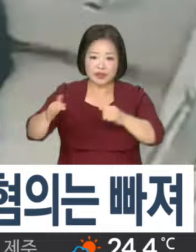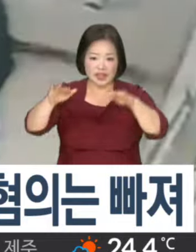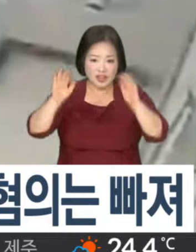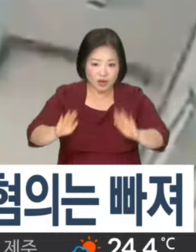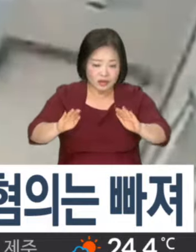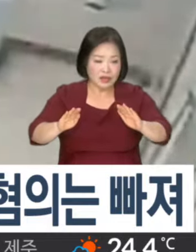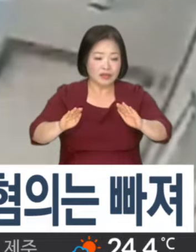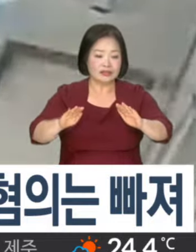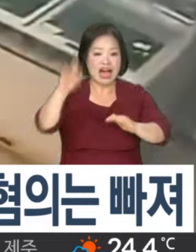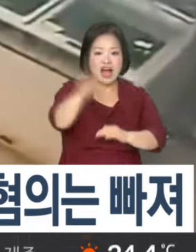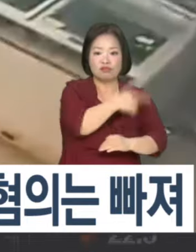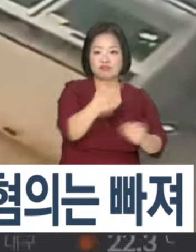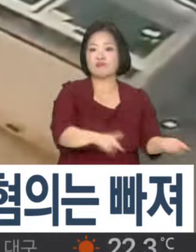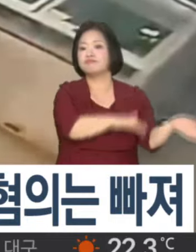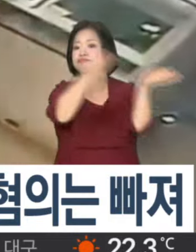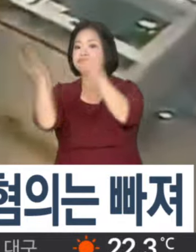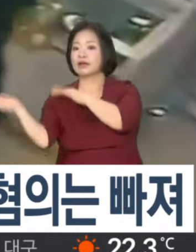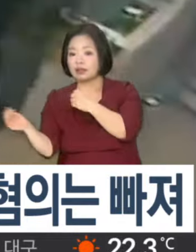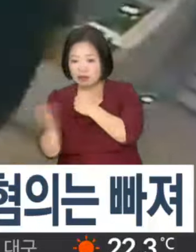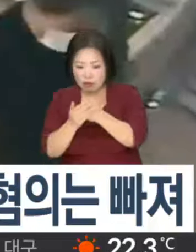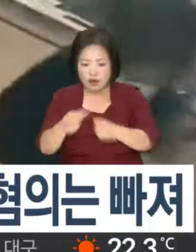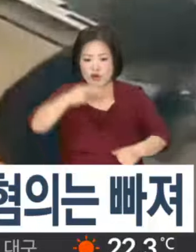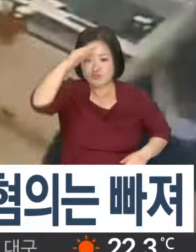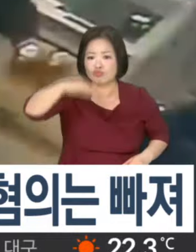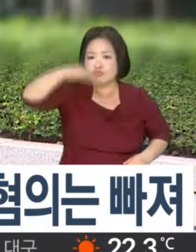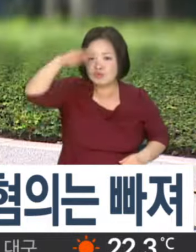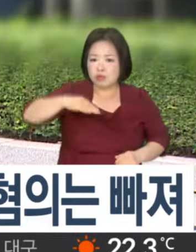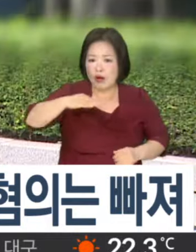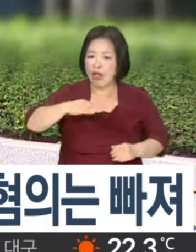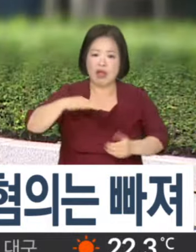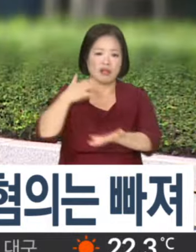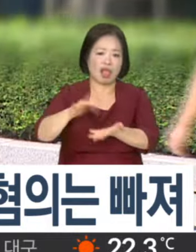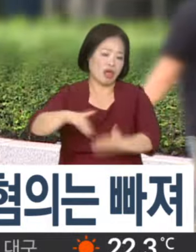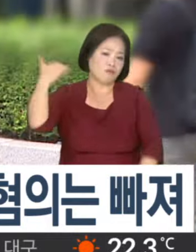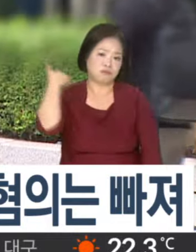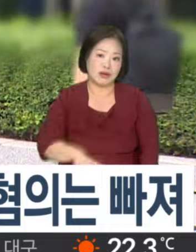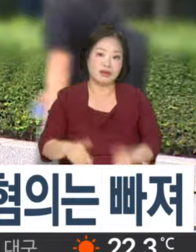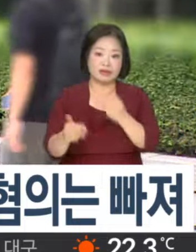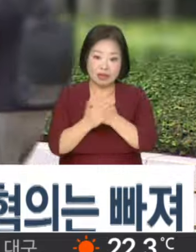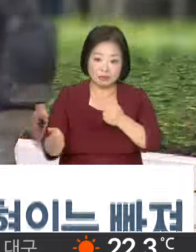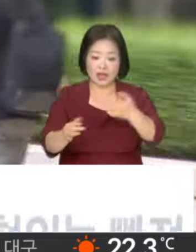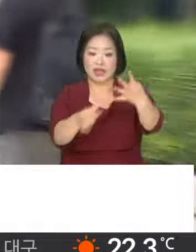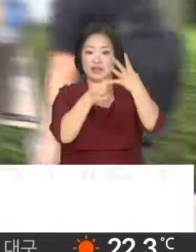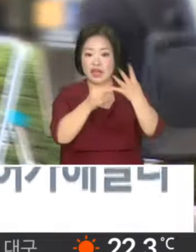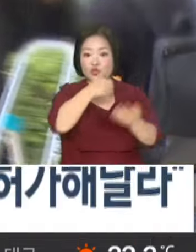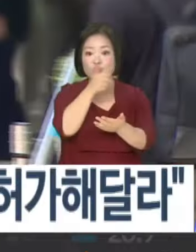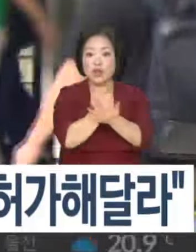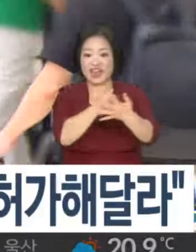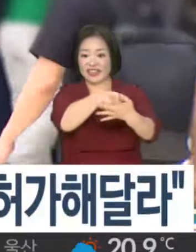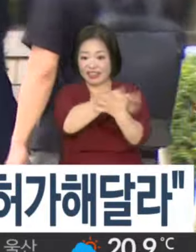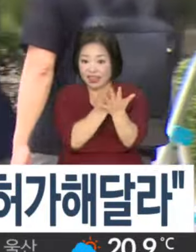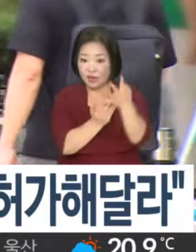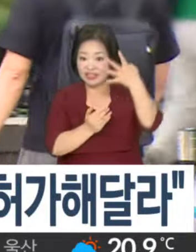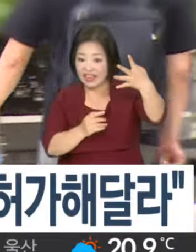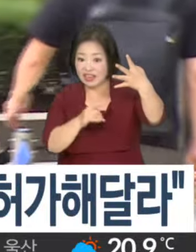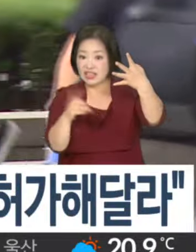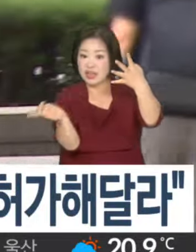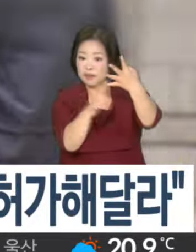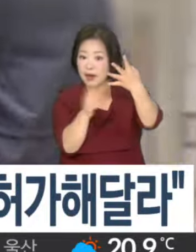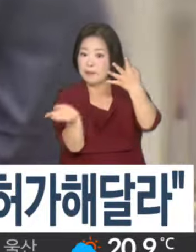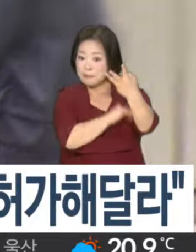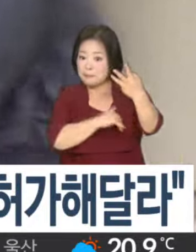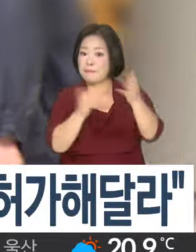어렵다 보고 음주운전 혐의는 적용하지 않았습니다 결심공판이 열린 법정에 김씨의 팬들이 몰려 긴 줄이